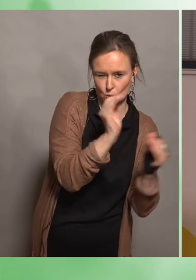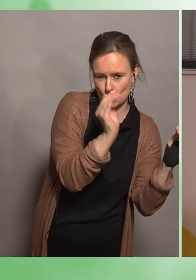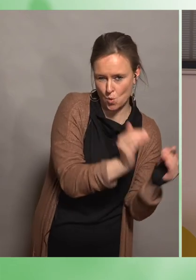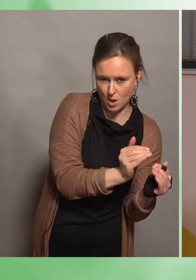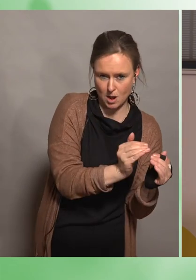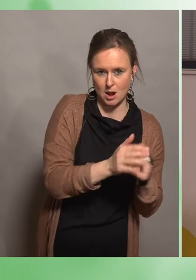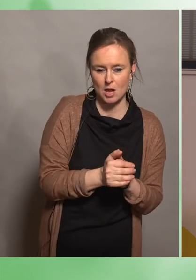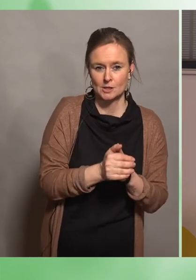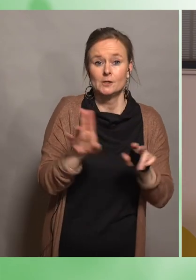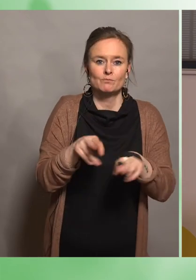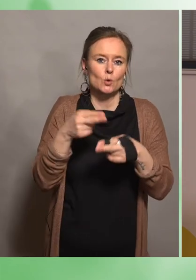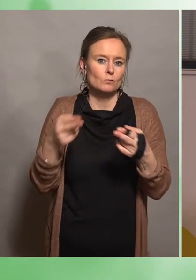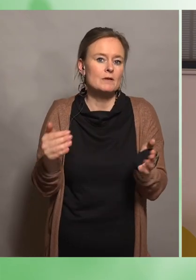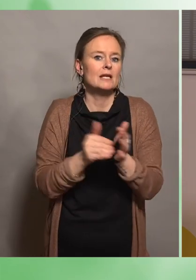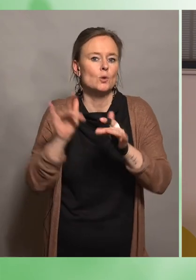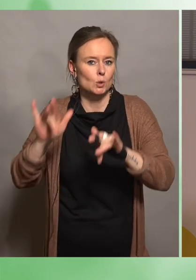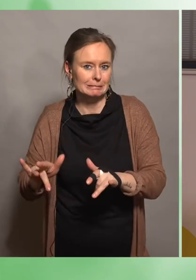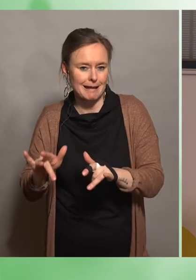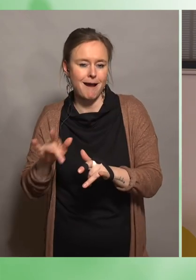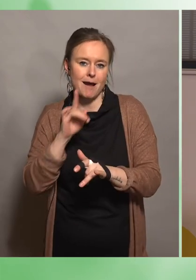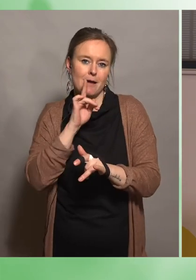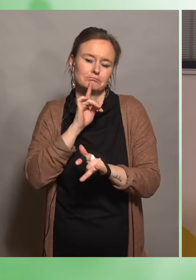Und die Unfälle, die es noch gibt, sind geringfügig.